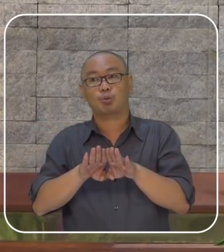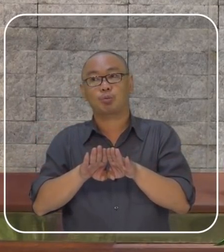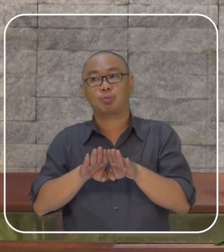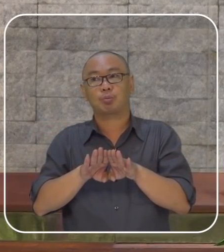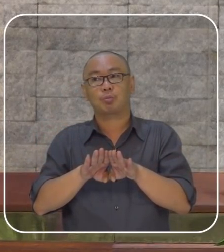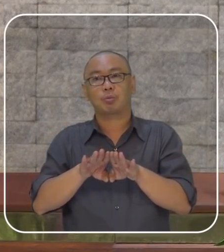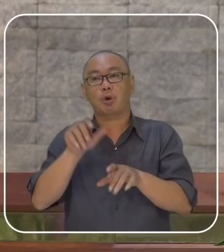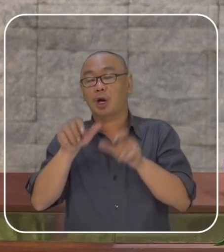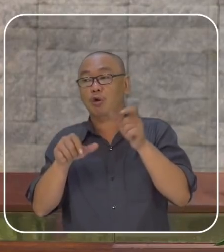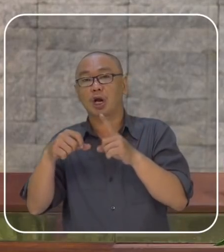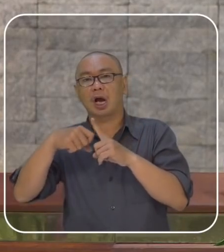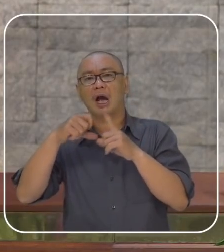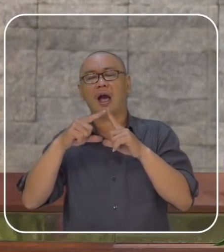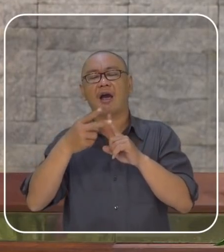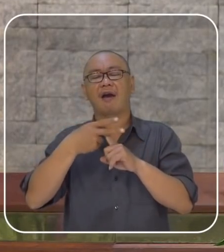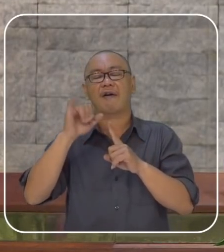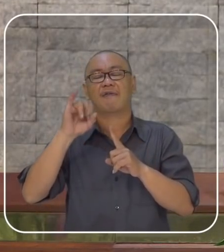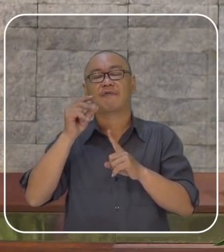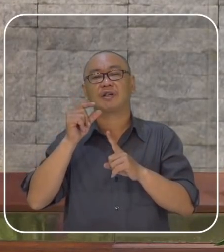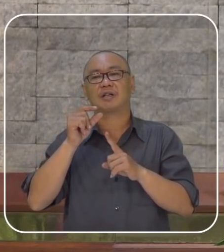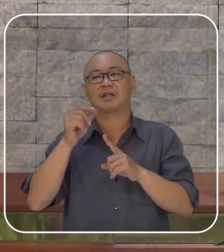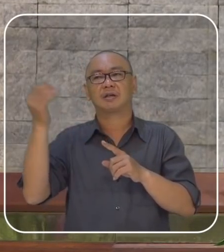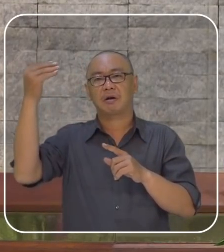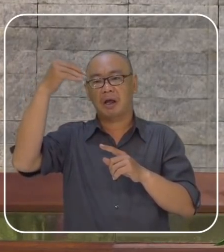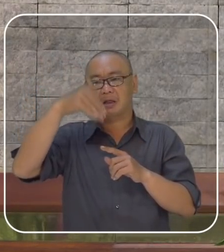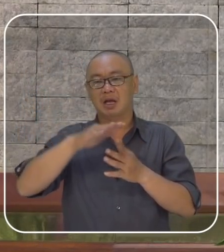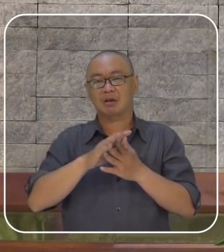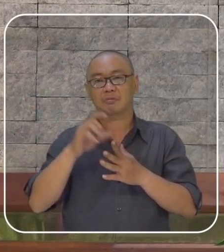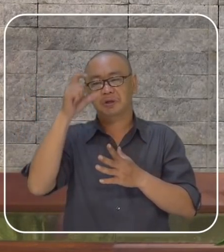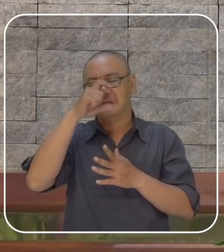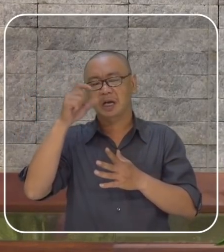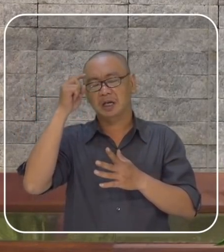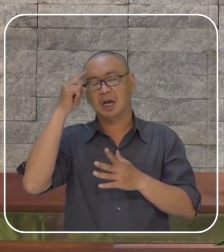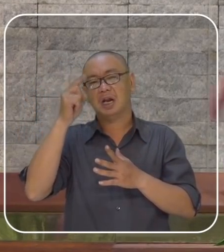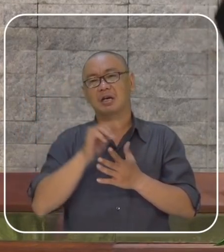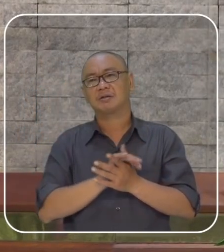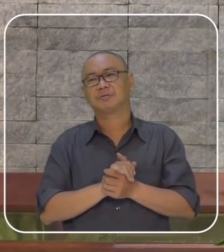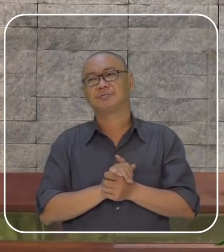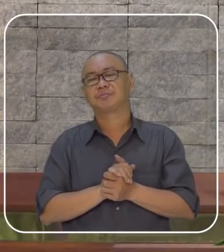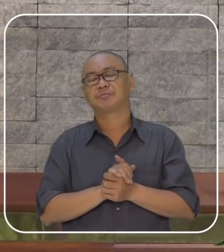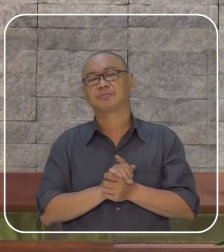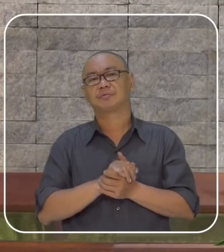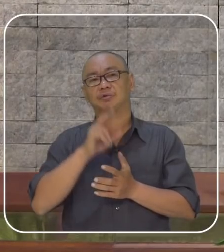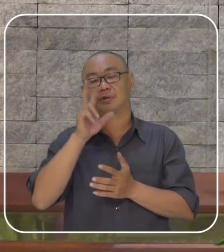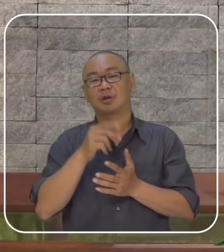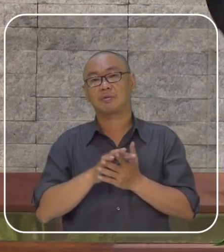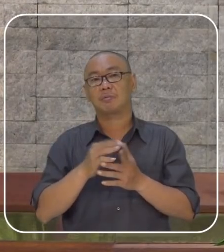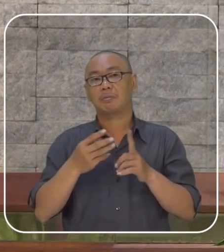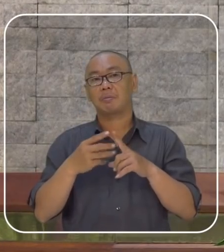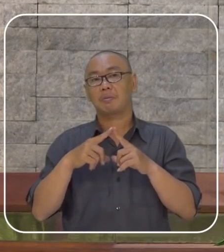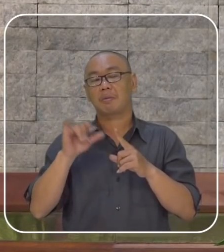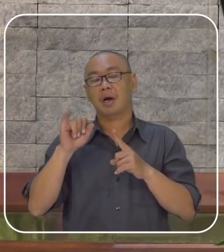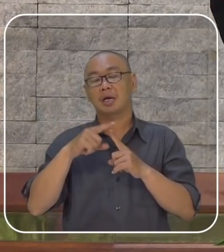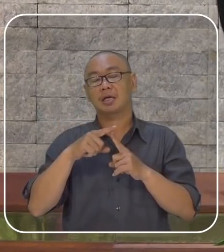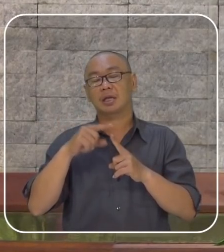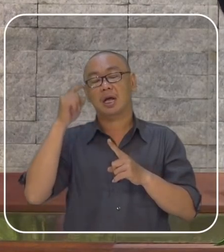kafir yang ingin datang mencari Allah. Jadi saudara, bait Allah itu